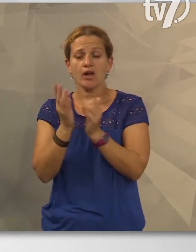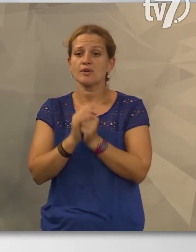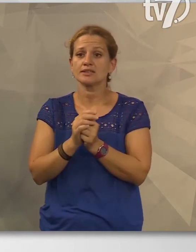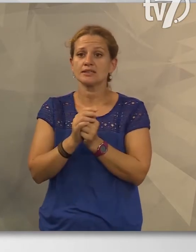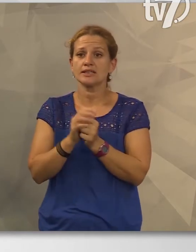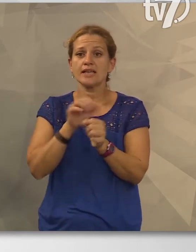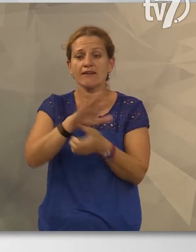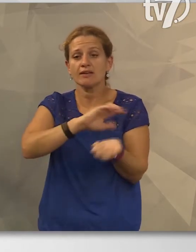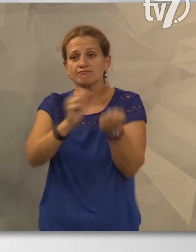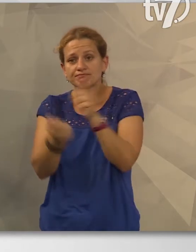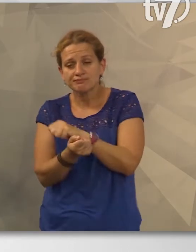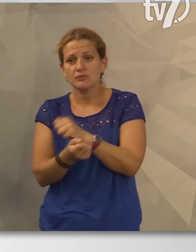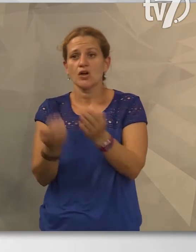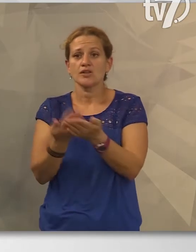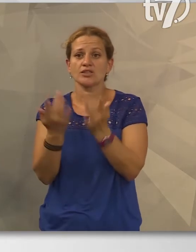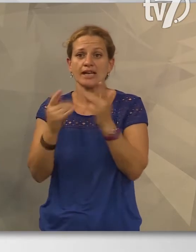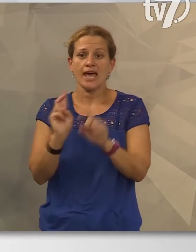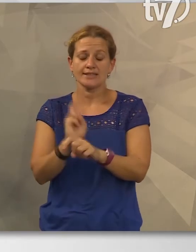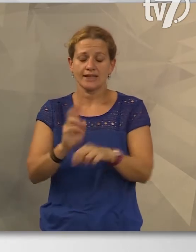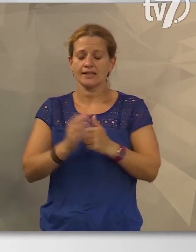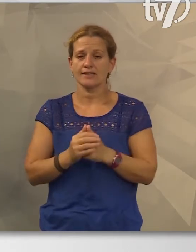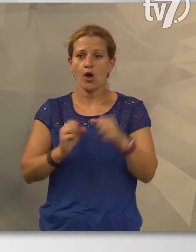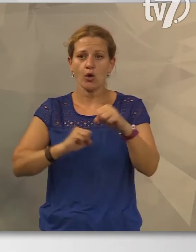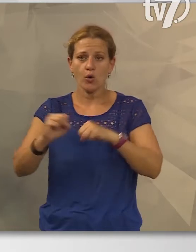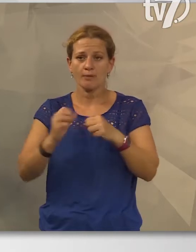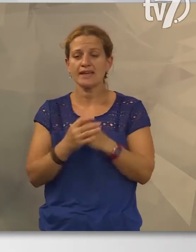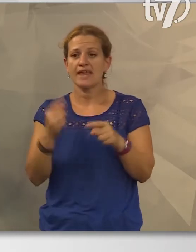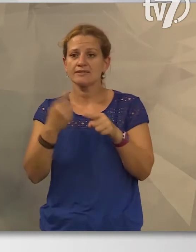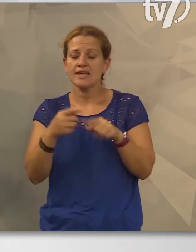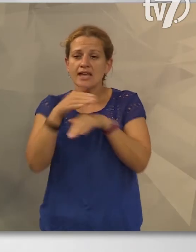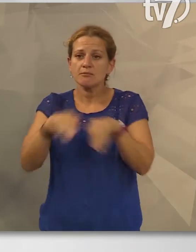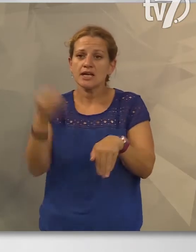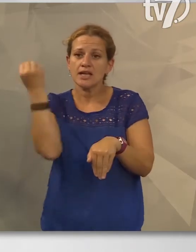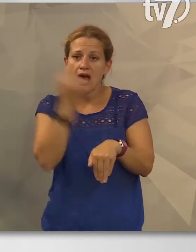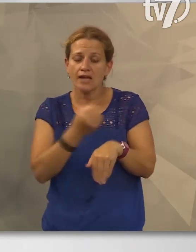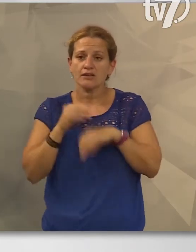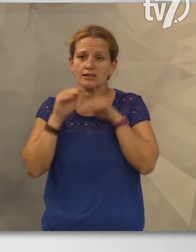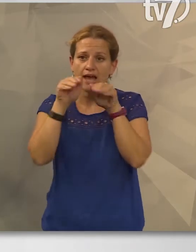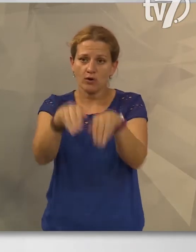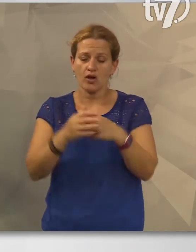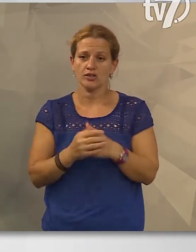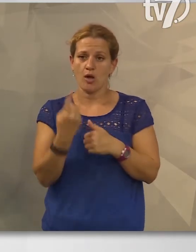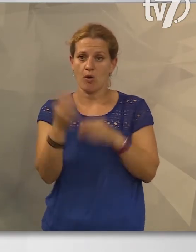megváltozott gazdasági helyzethez. A kormány negyedmilliárd forinttal támogatja ezt a céget.